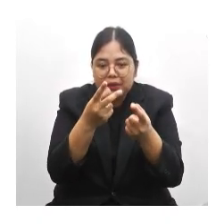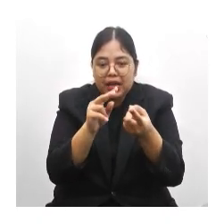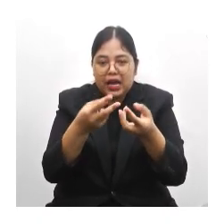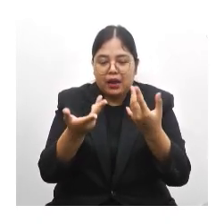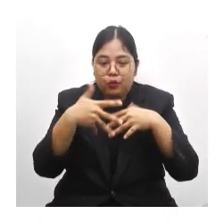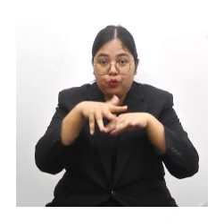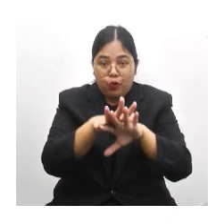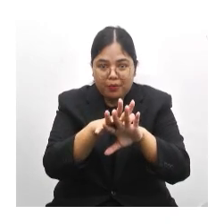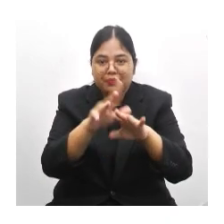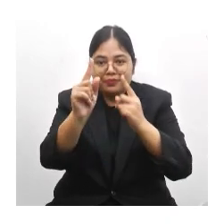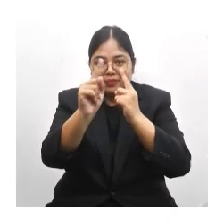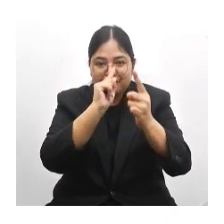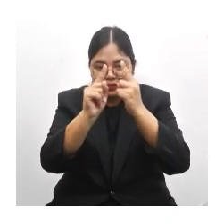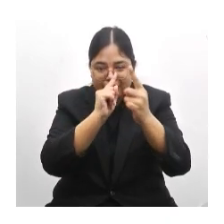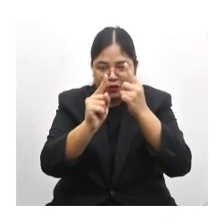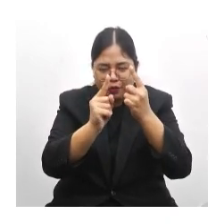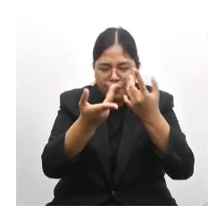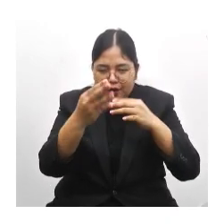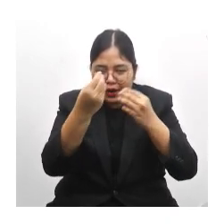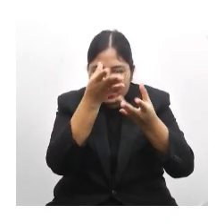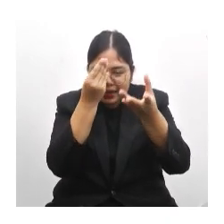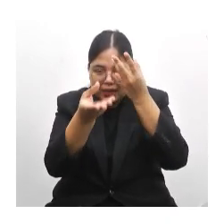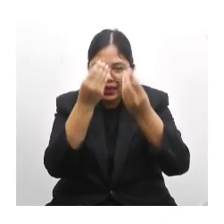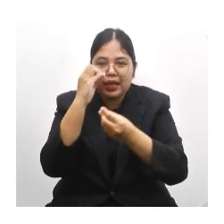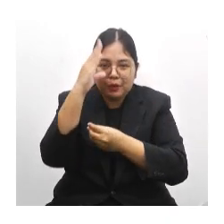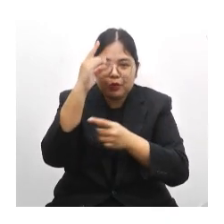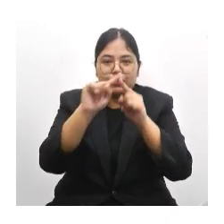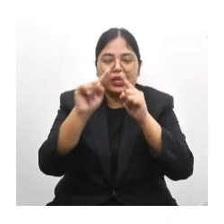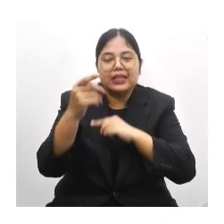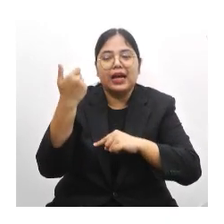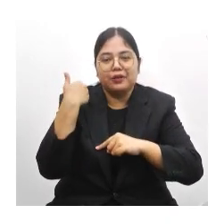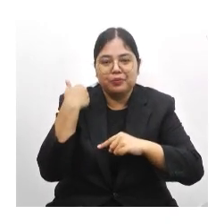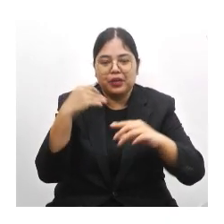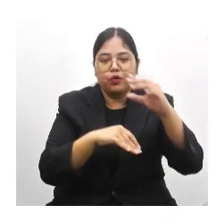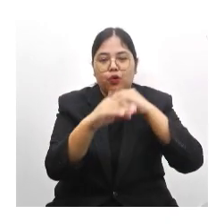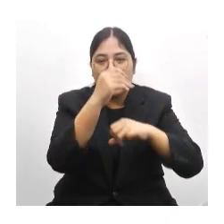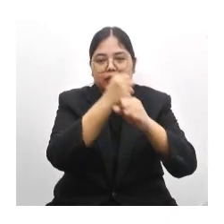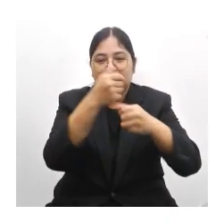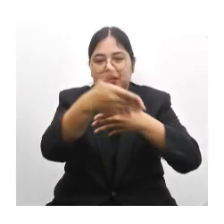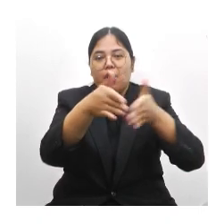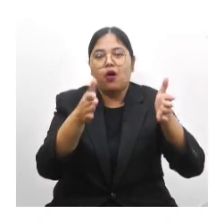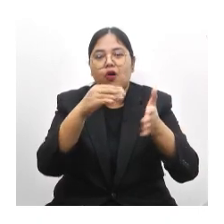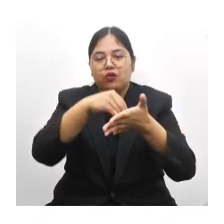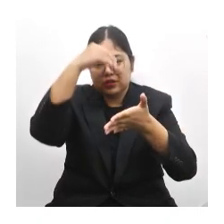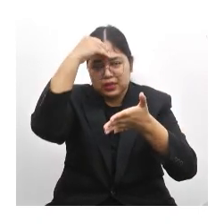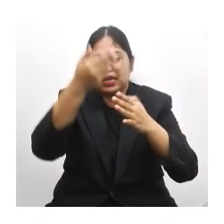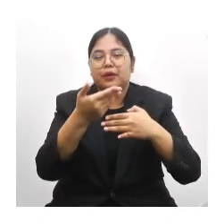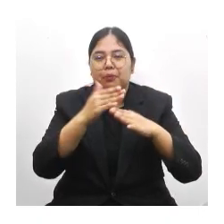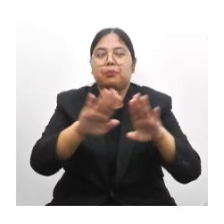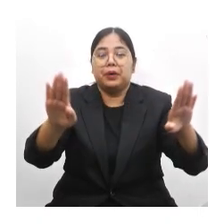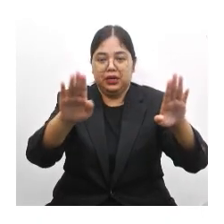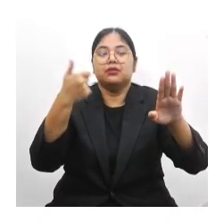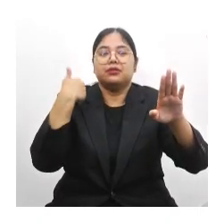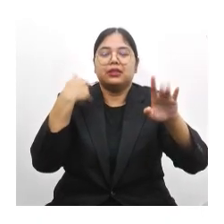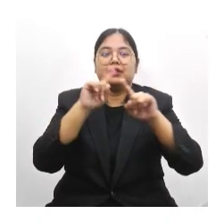า lesson study วิธีการเรียนรู้แบบเปิดซึ่งนำไปสู่การเรียนรู้งานในชั้นเรียนที่เรียกว่า Open Approach การจัดการเรีย